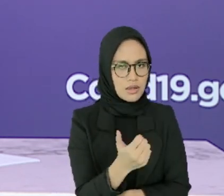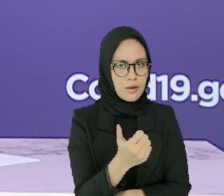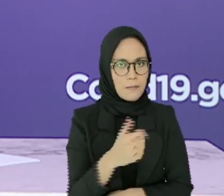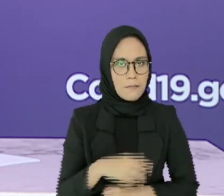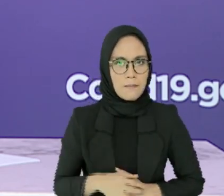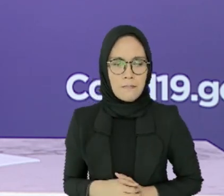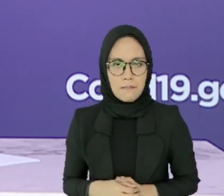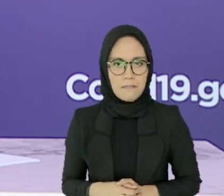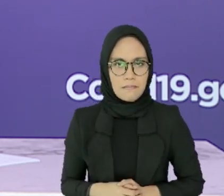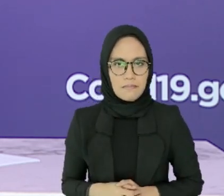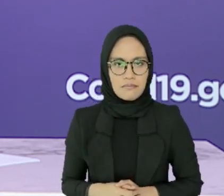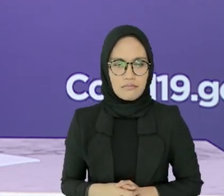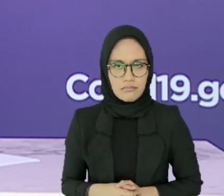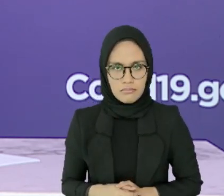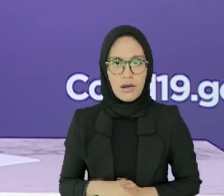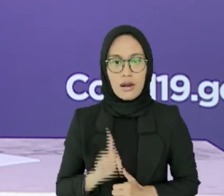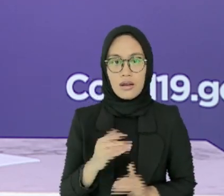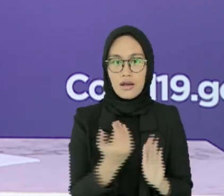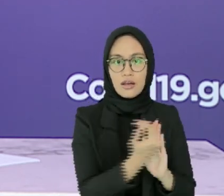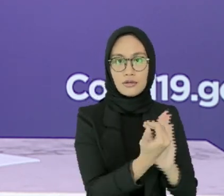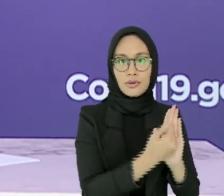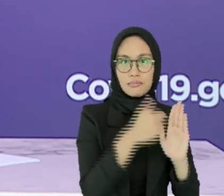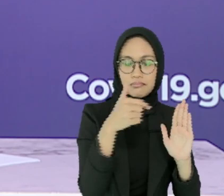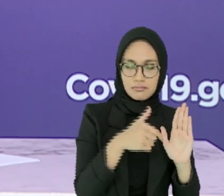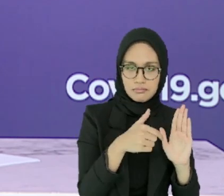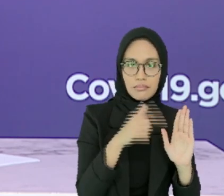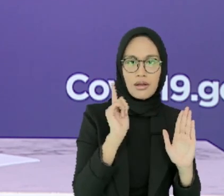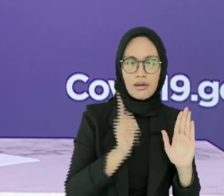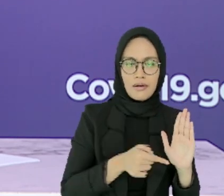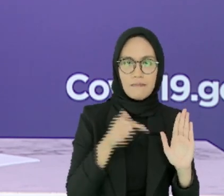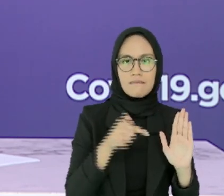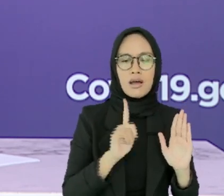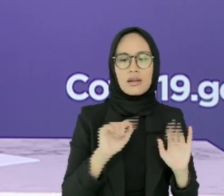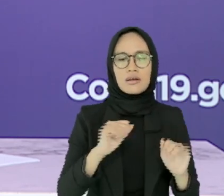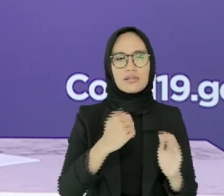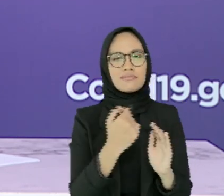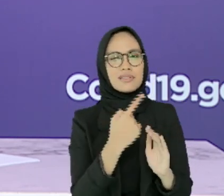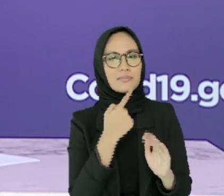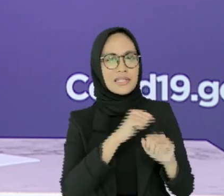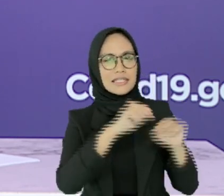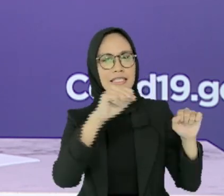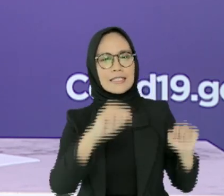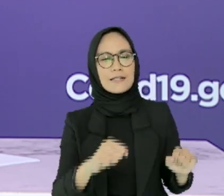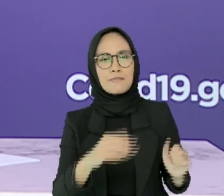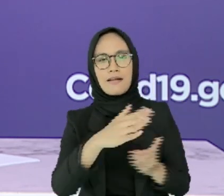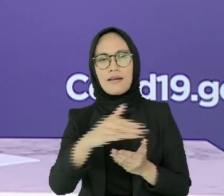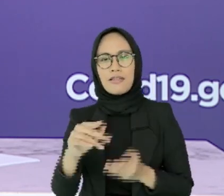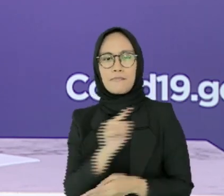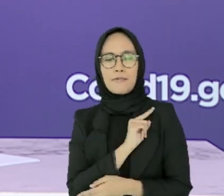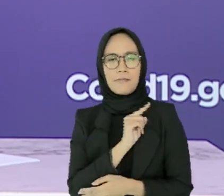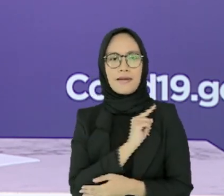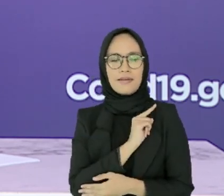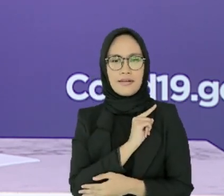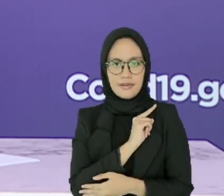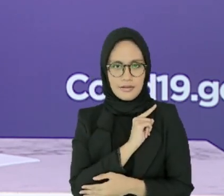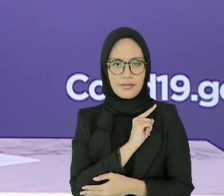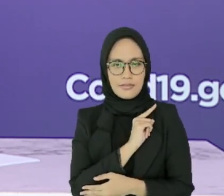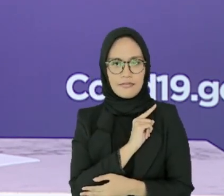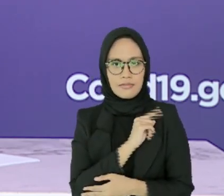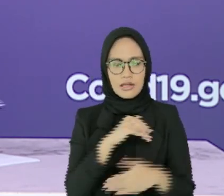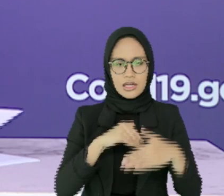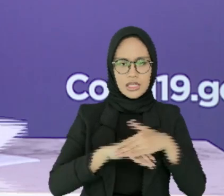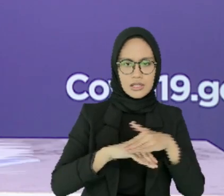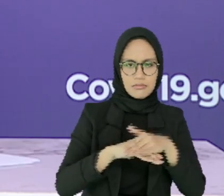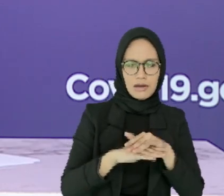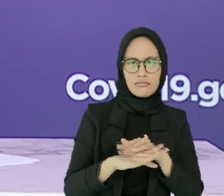menyusul integrasi tersebut pemerintah juga memprioritaskan sistem keamanan data pribadi yang disimpan dalam aplikasi